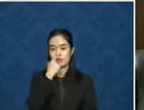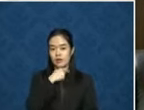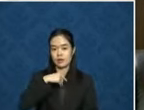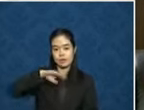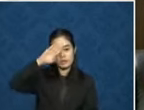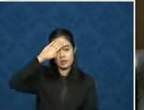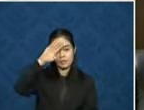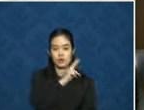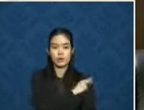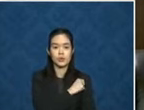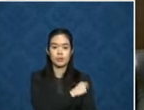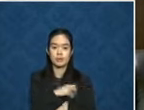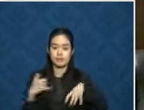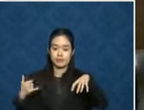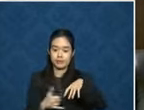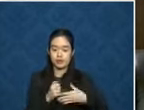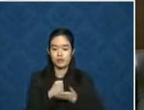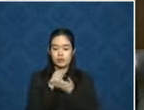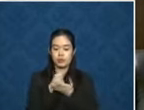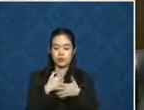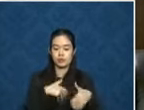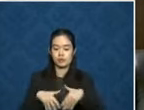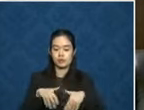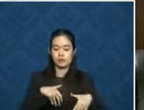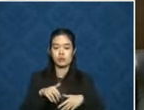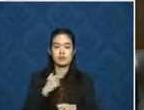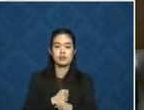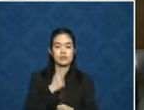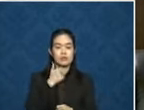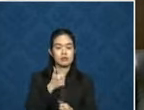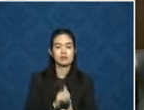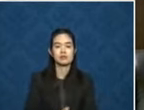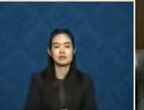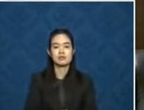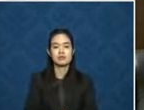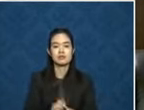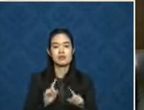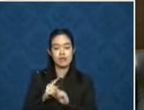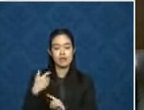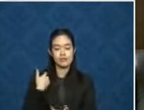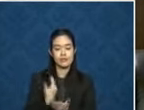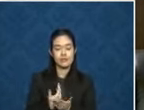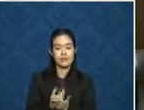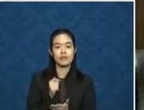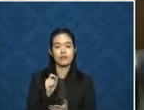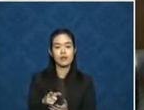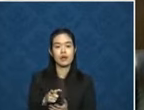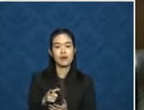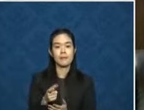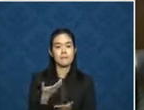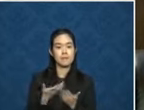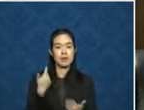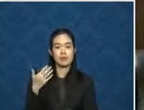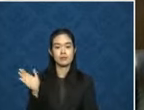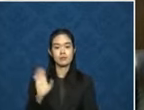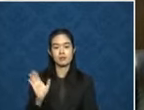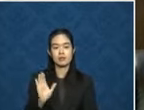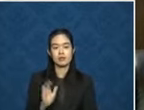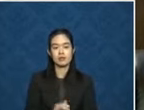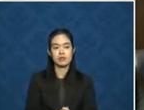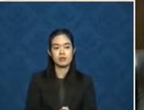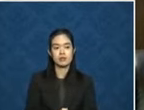ารถเข้าไปถึงประชาชนอย่างทั่วถึงได้โดยมีค่าใช้จ่ายไม่มากนักครับตลอดจนการวิจัยท